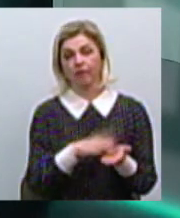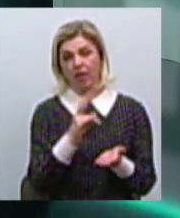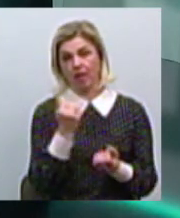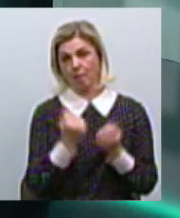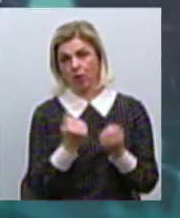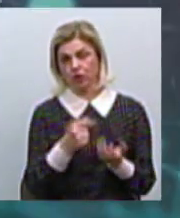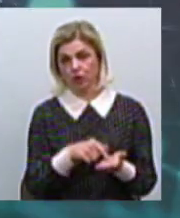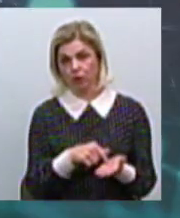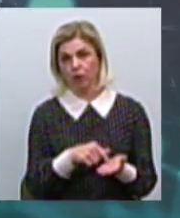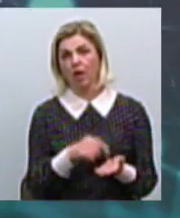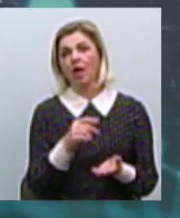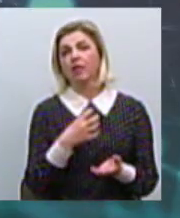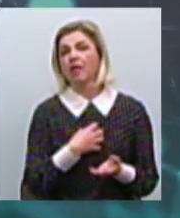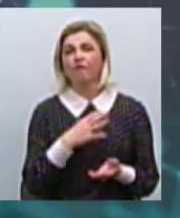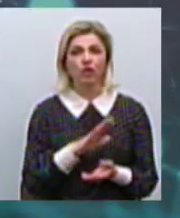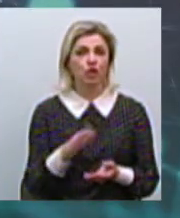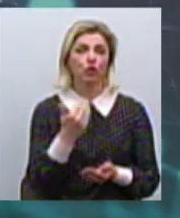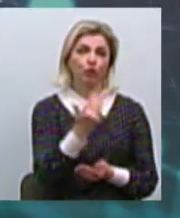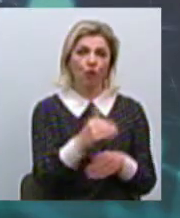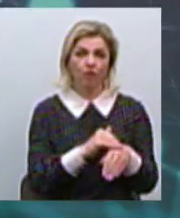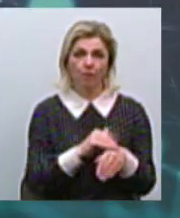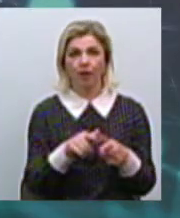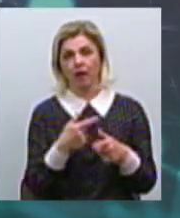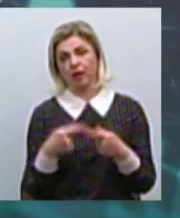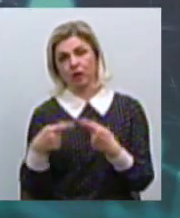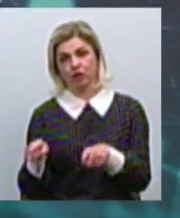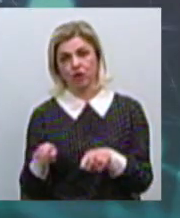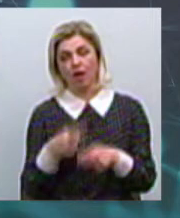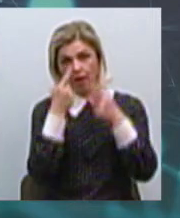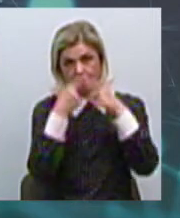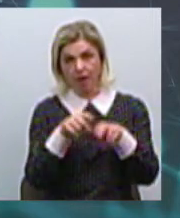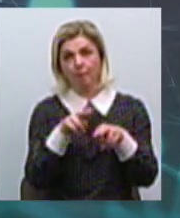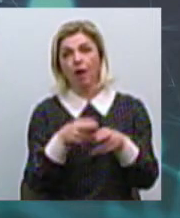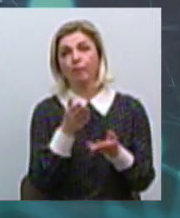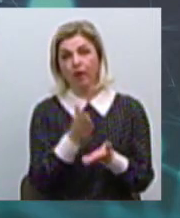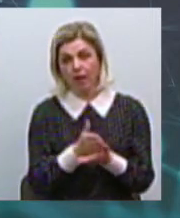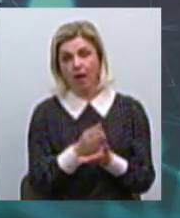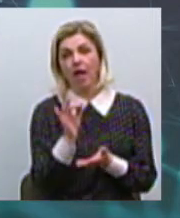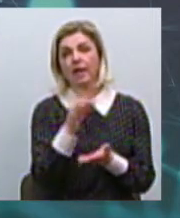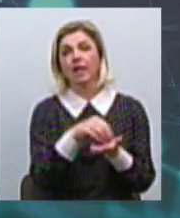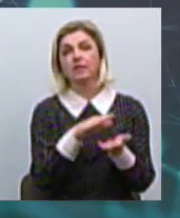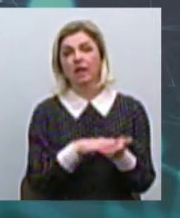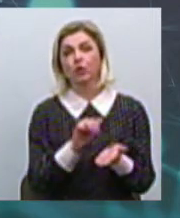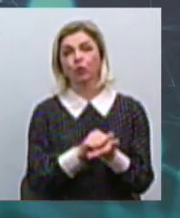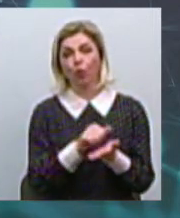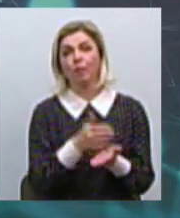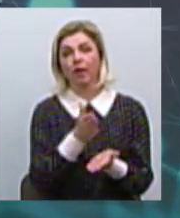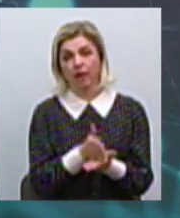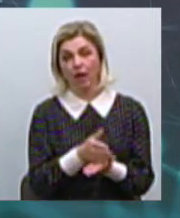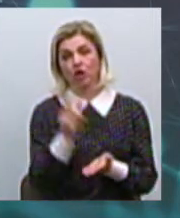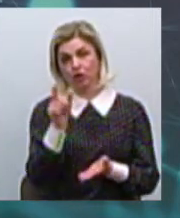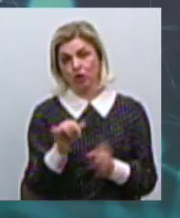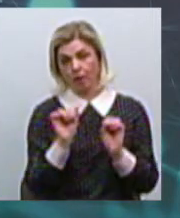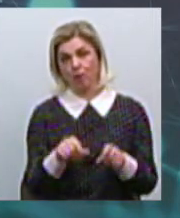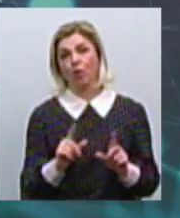засіб, неважливо на твоє ім'я чи на інше, техпаспорт є, реєстраційний документ є, чоловік може